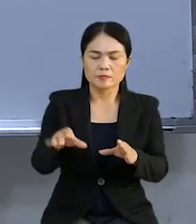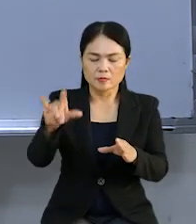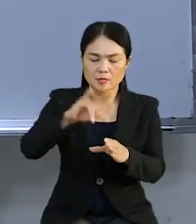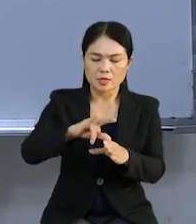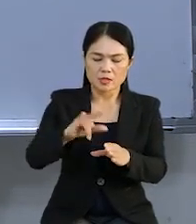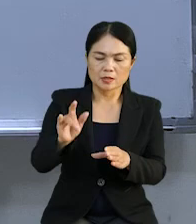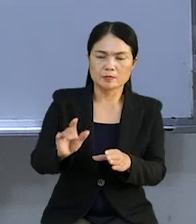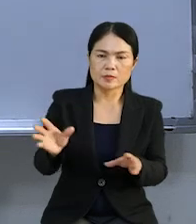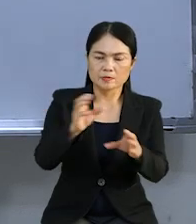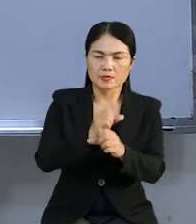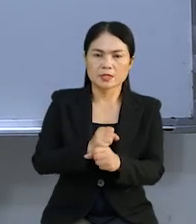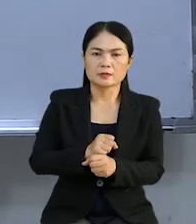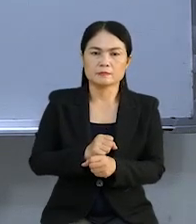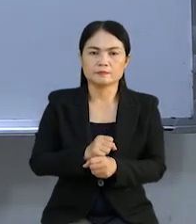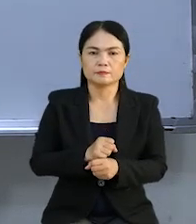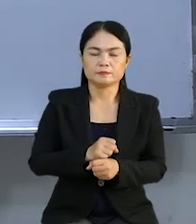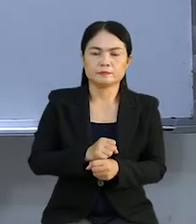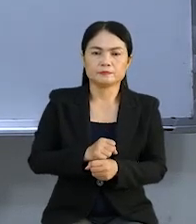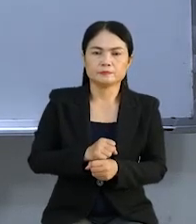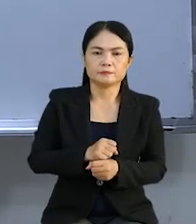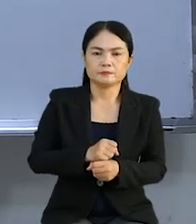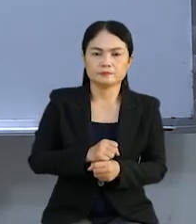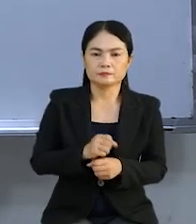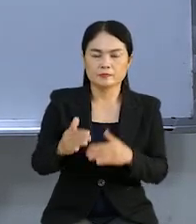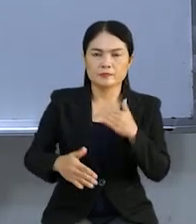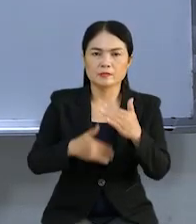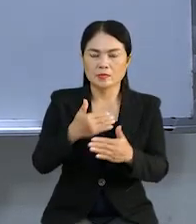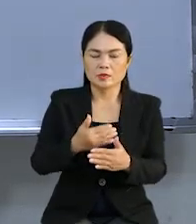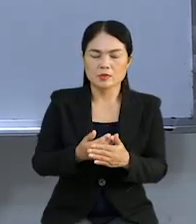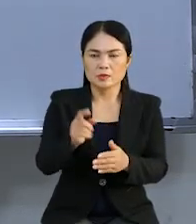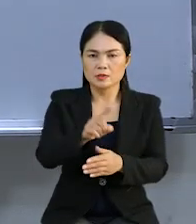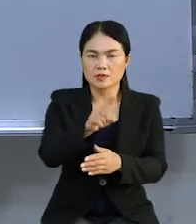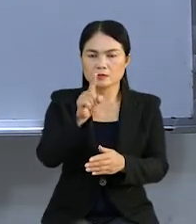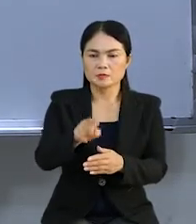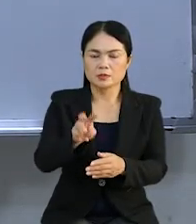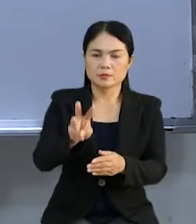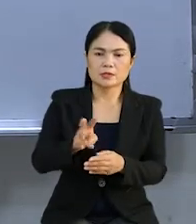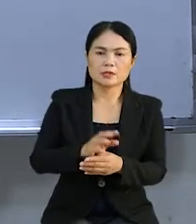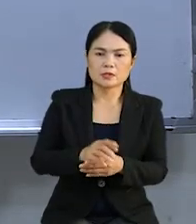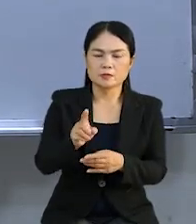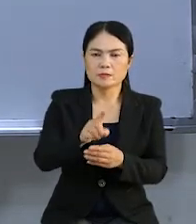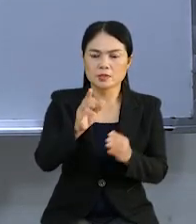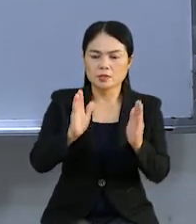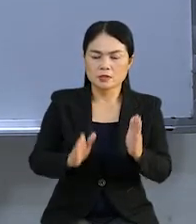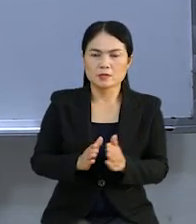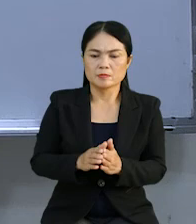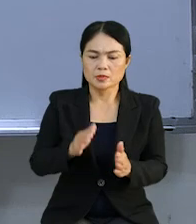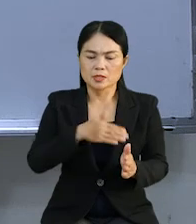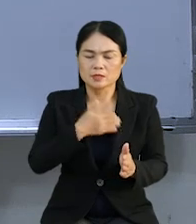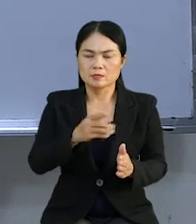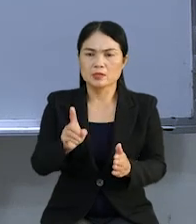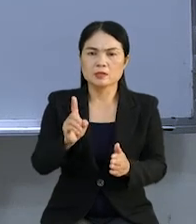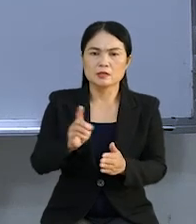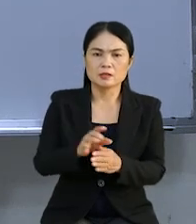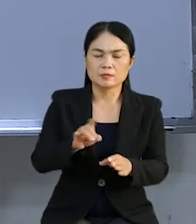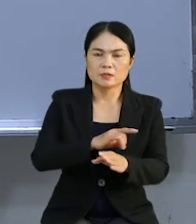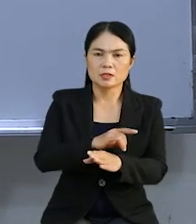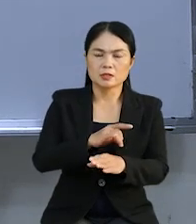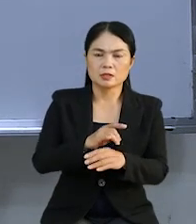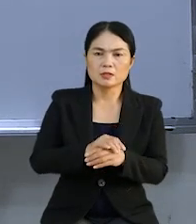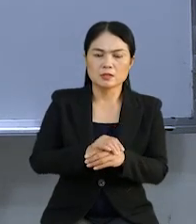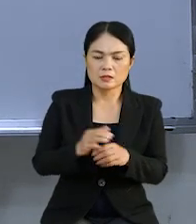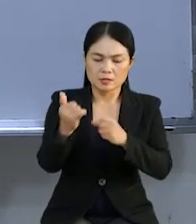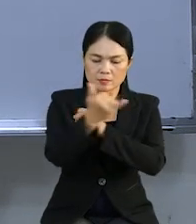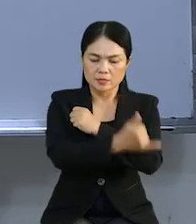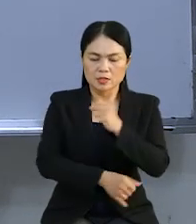การหมอกบานบาดมันตัวมาเตียนยังโจสนุติใบตาเนี่ยมีอารมณ์อย่างน่ะในเป็ดได้โ